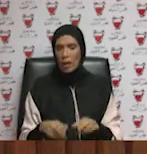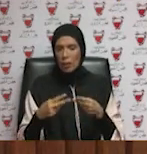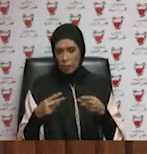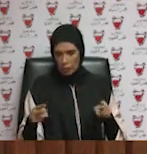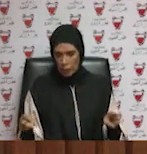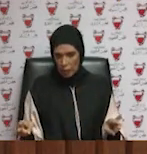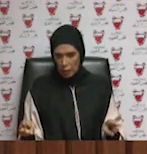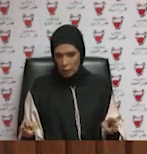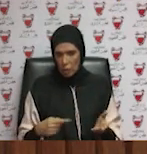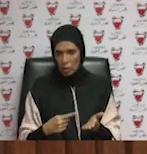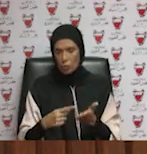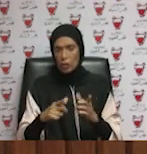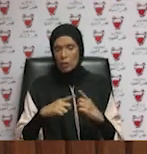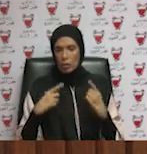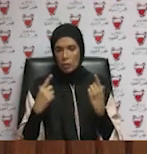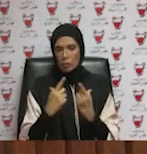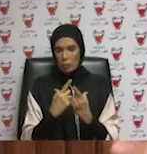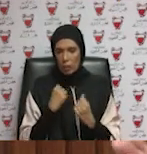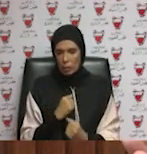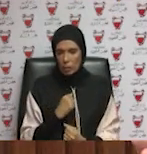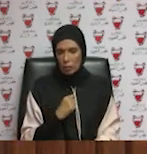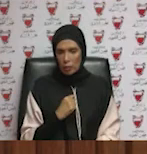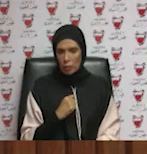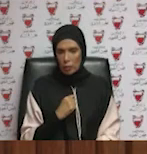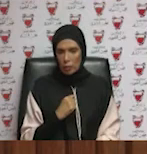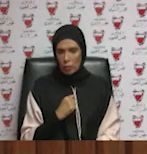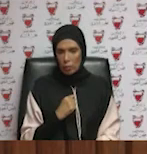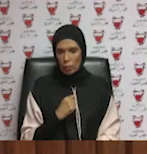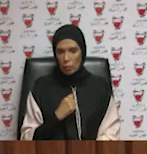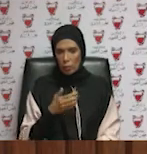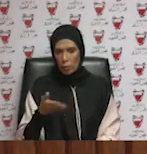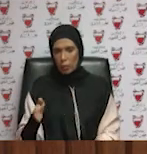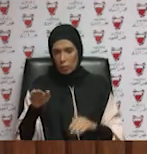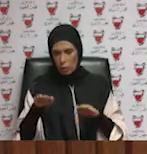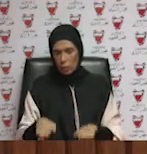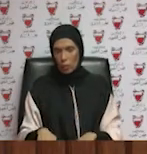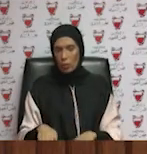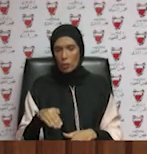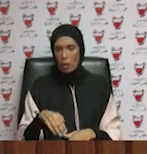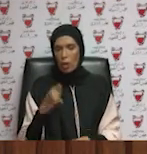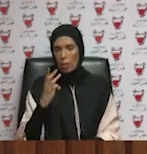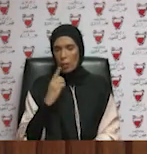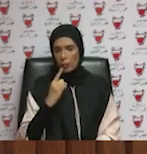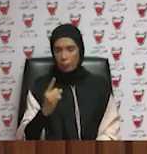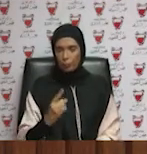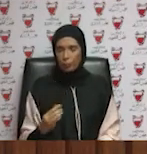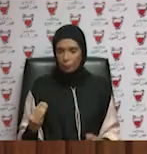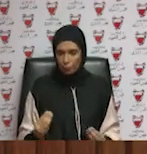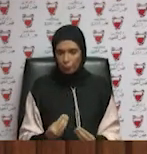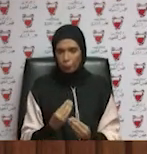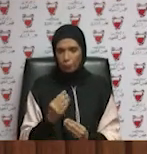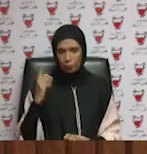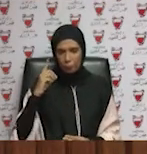على توصية اللجنة كما ذهبت إلى مجلس النواب 3 سنوات مع أخذ